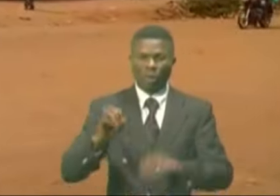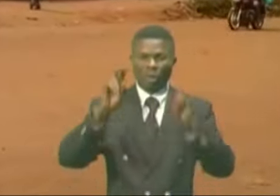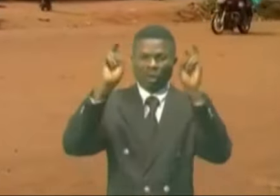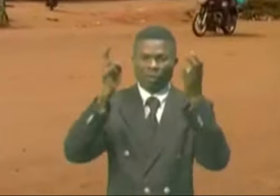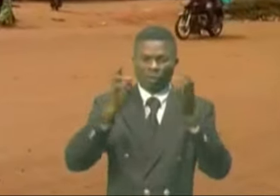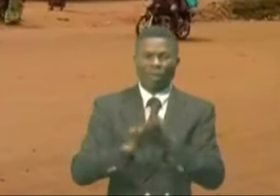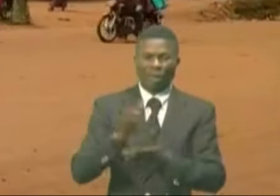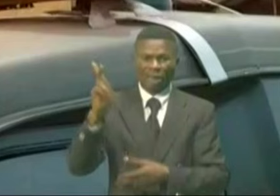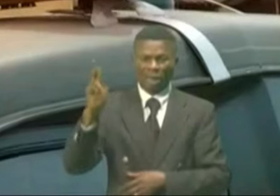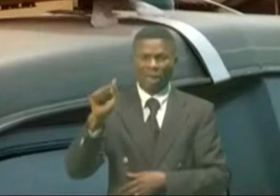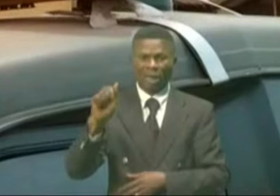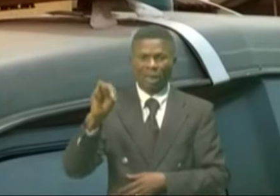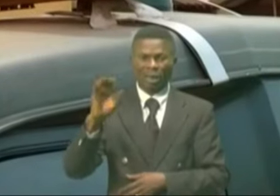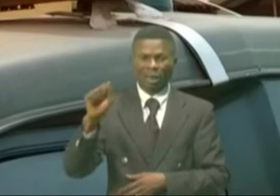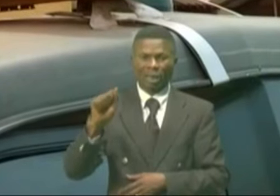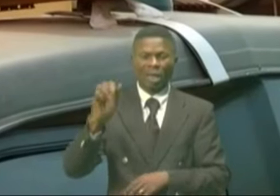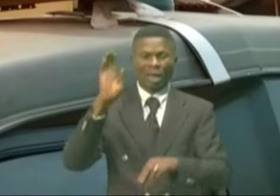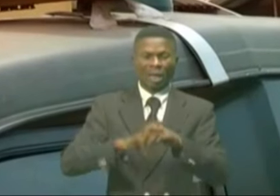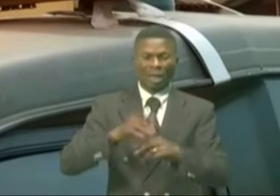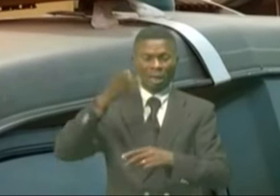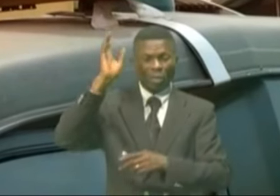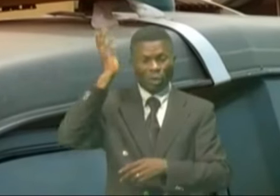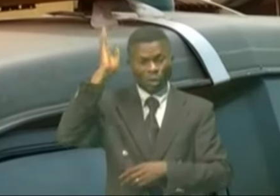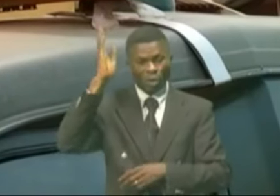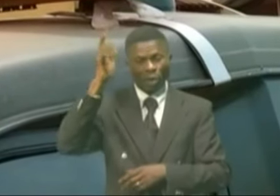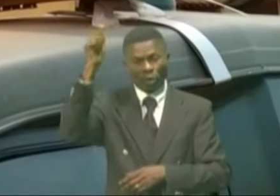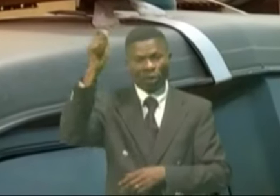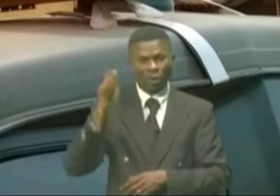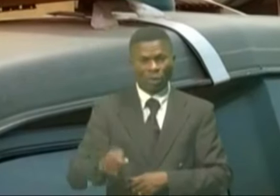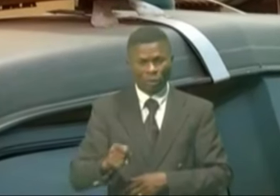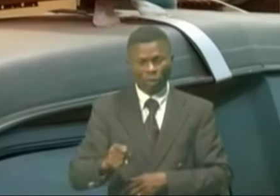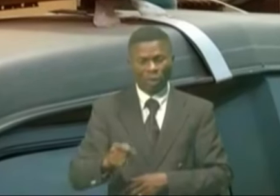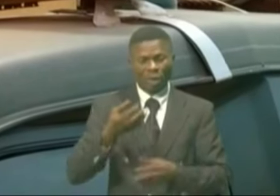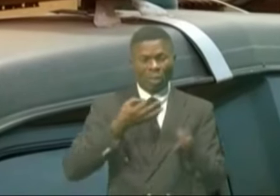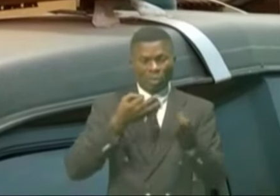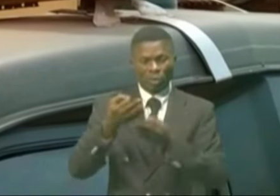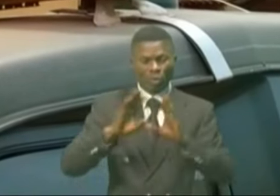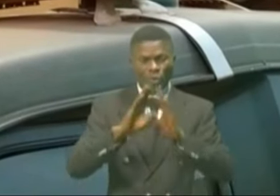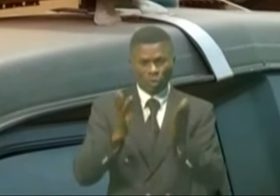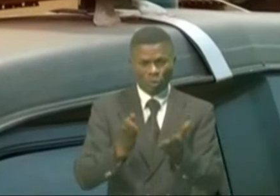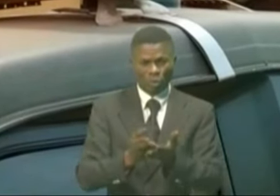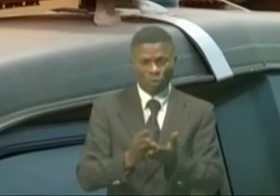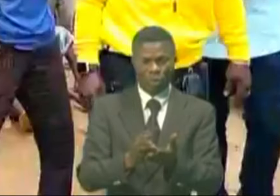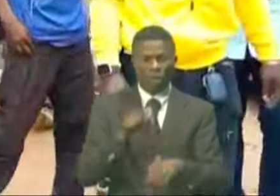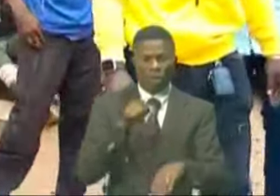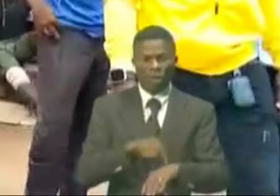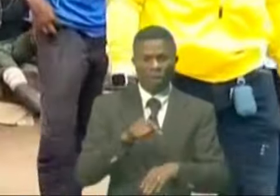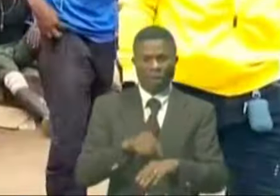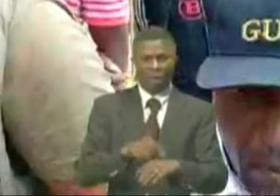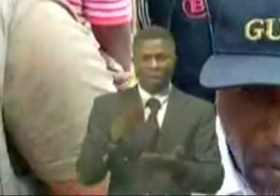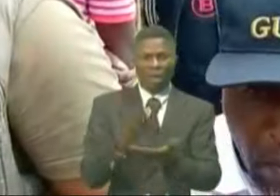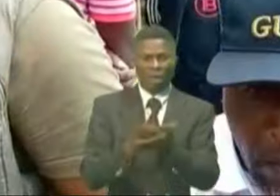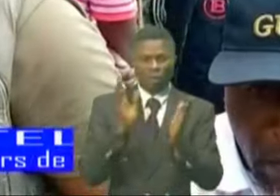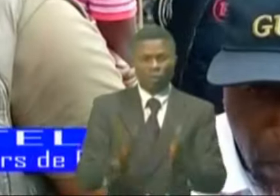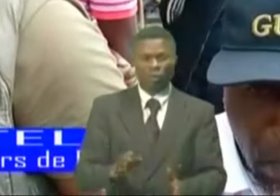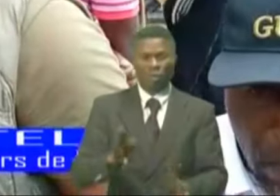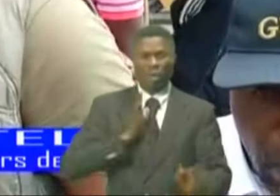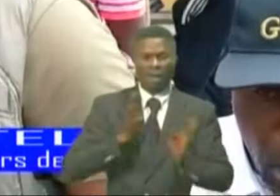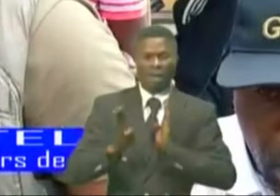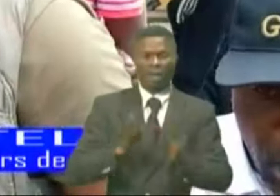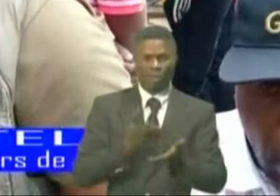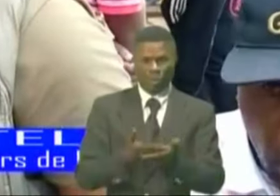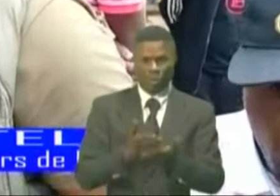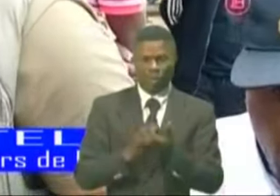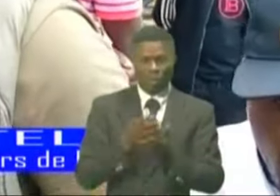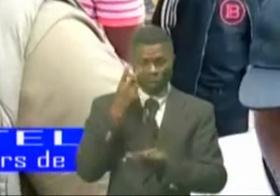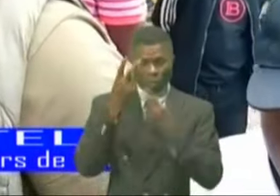Kanyabayonga n'est occupé par les rebelles, a indiqué à la presse Claude Katélé, porte-parole occasionnelle des footballeurs de Béni. Je suis venu leur rendre